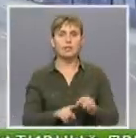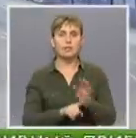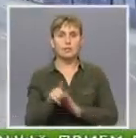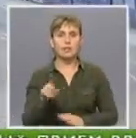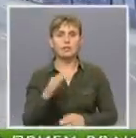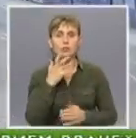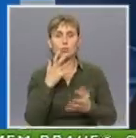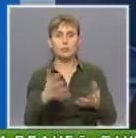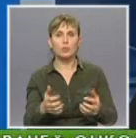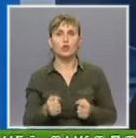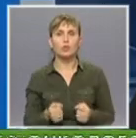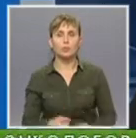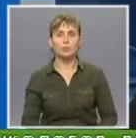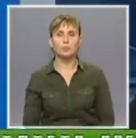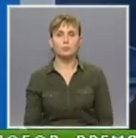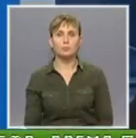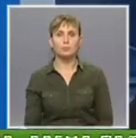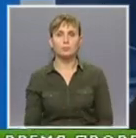и теплым приемом.